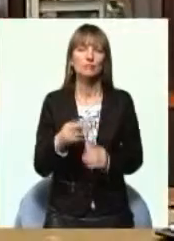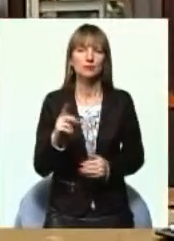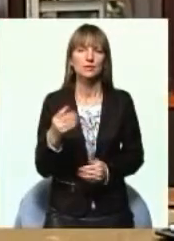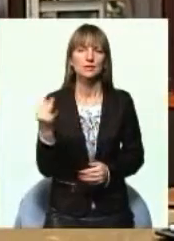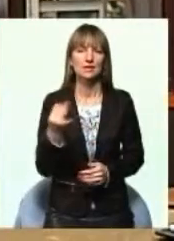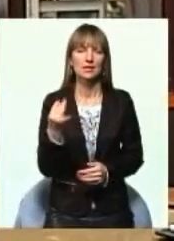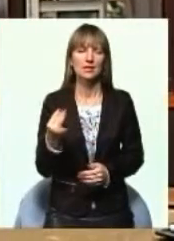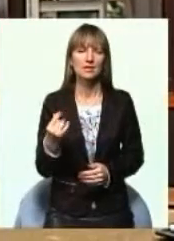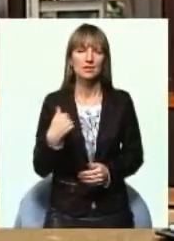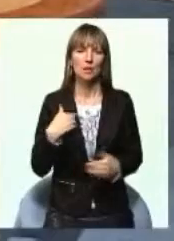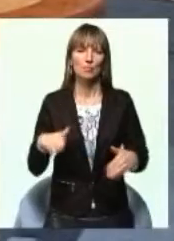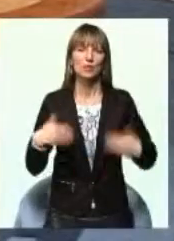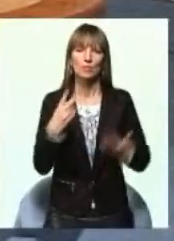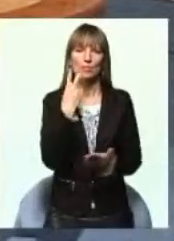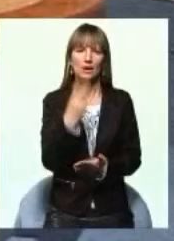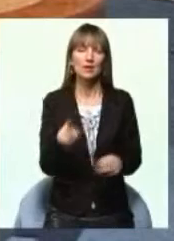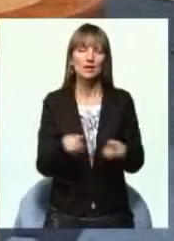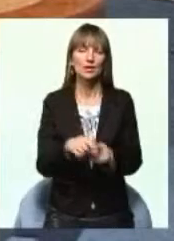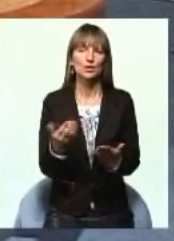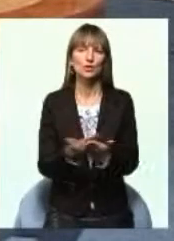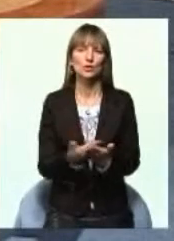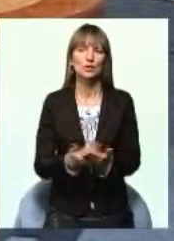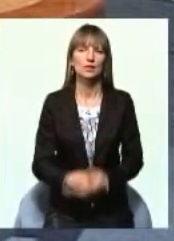цікаво. От, малята, я і пропоную переглянути такий сюжет.